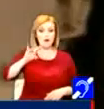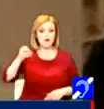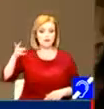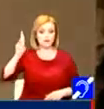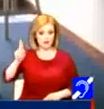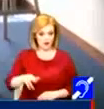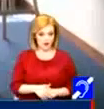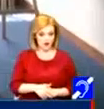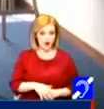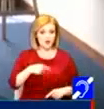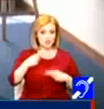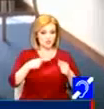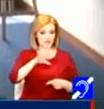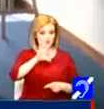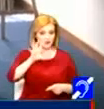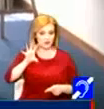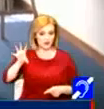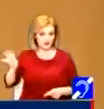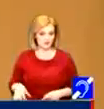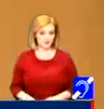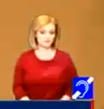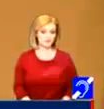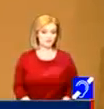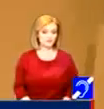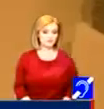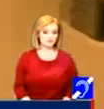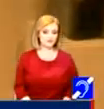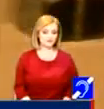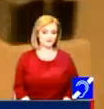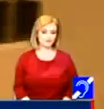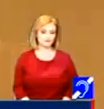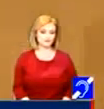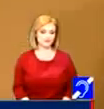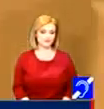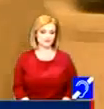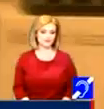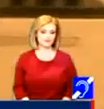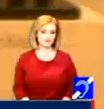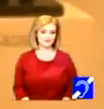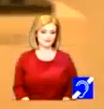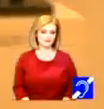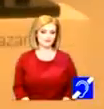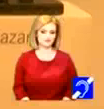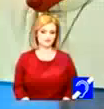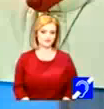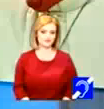fotografii și de a admira sculpturile artistului plastic Vladimir Kazan. Din Bruxelles pentru Televiziunea Română, Lucian Prvoiu.